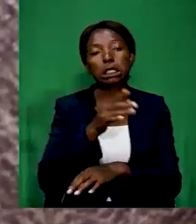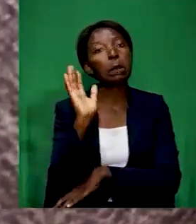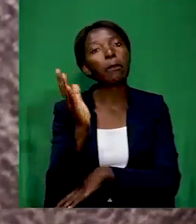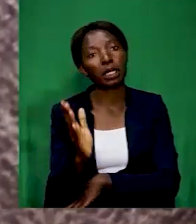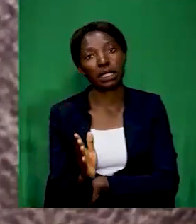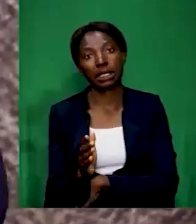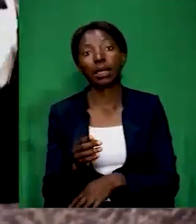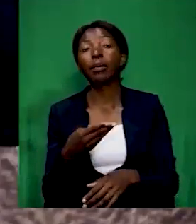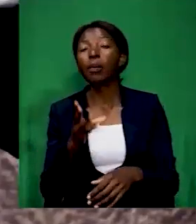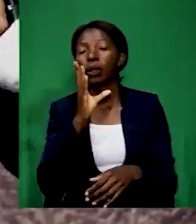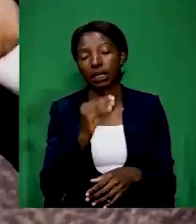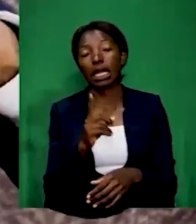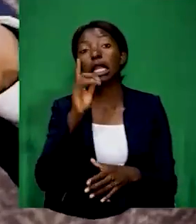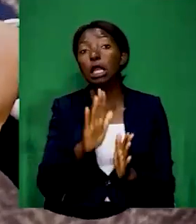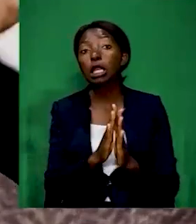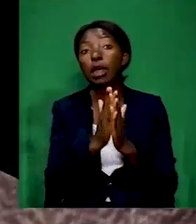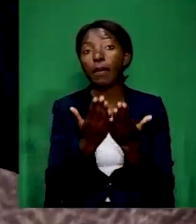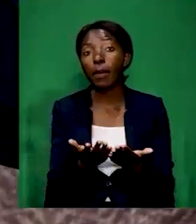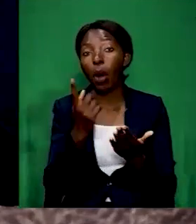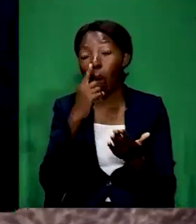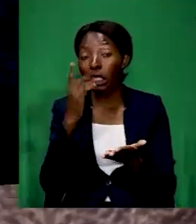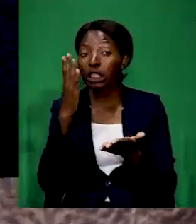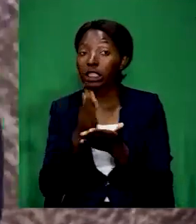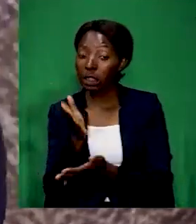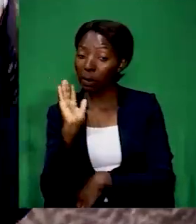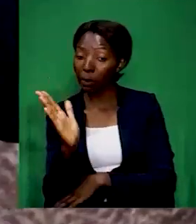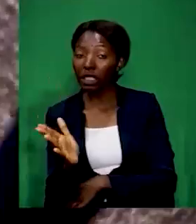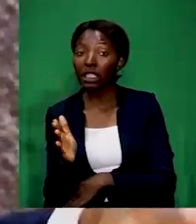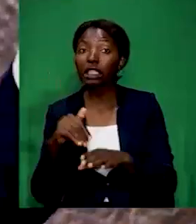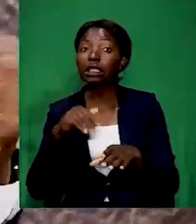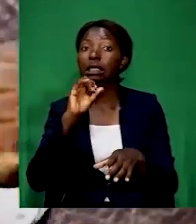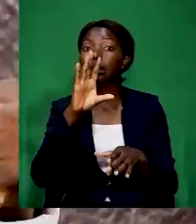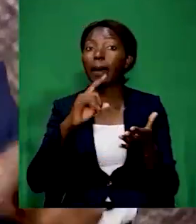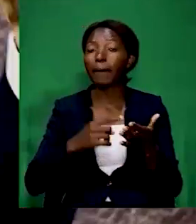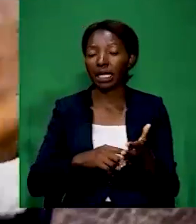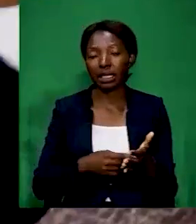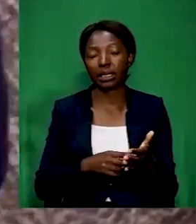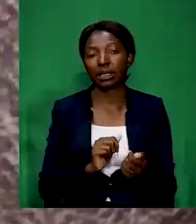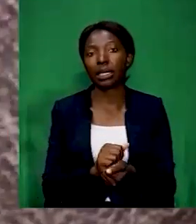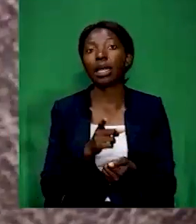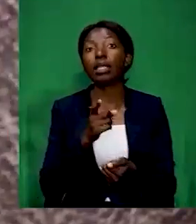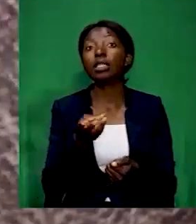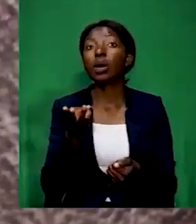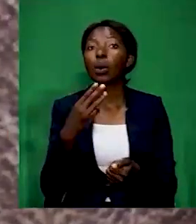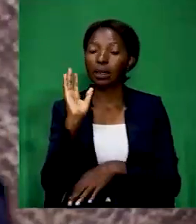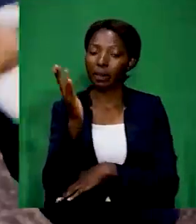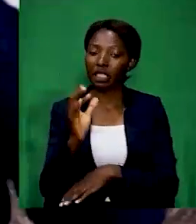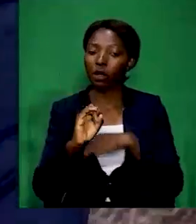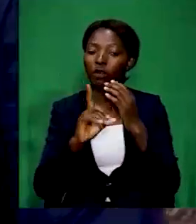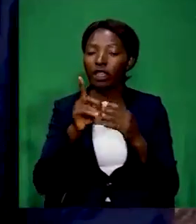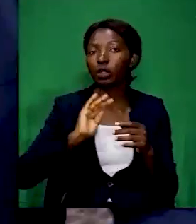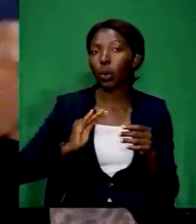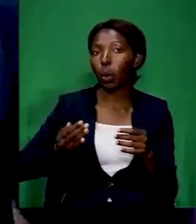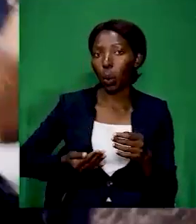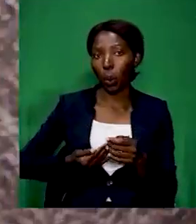vadzidzi veBhaibheri vanoti shoko paraka tanga kupararira muSamaria yaive semoni yemukadzi